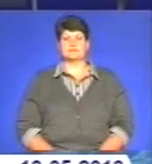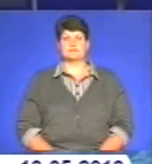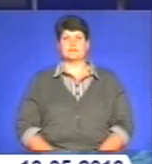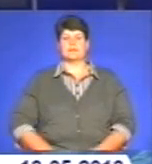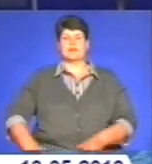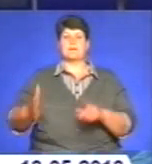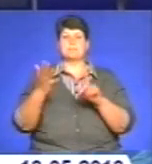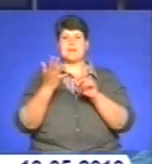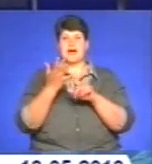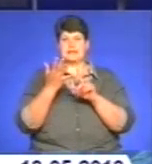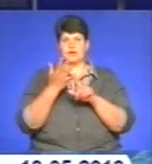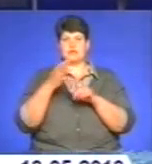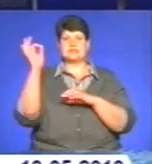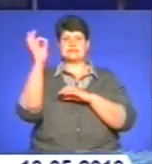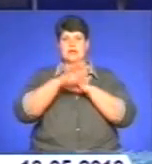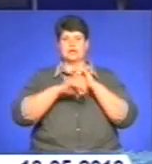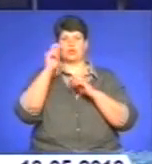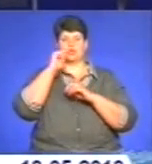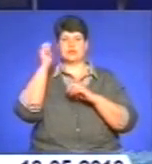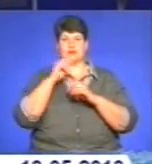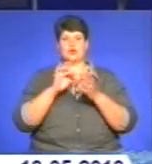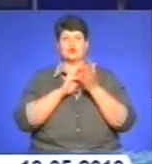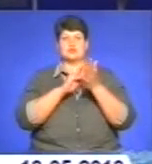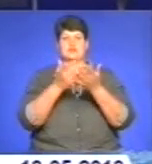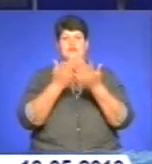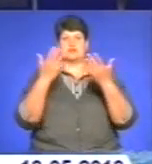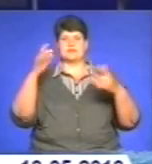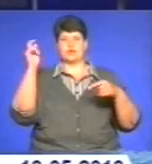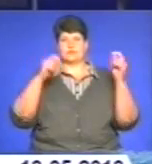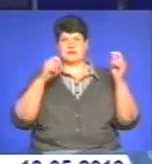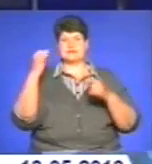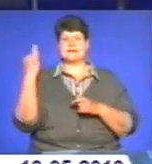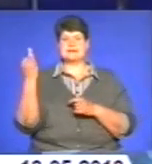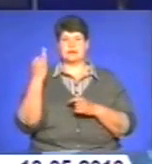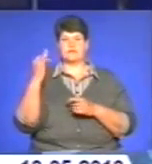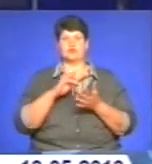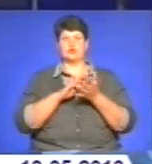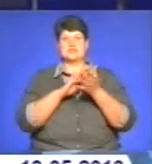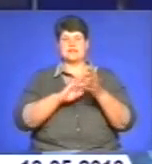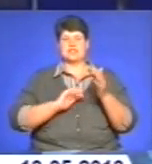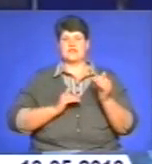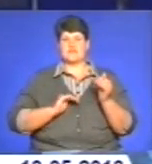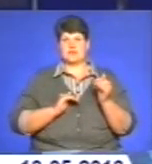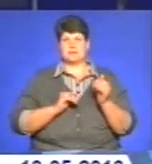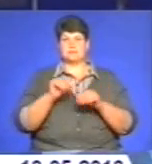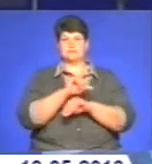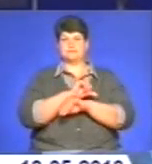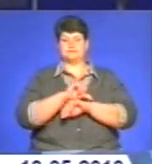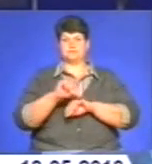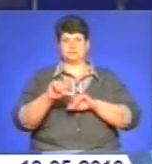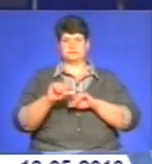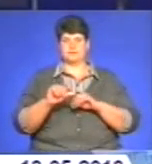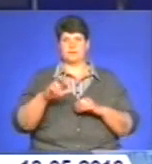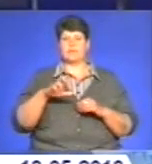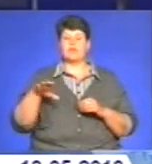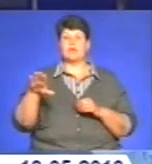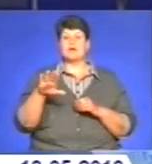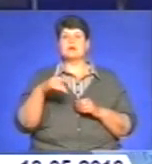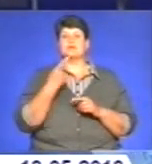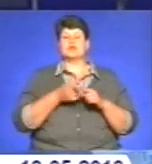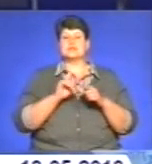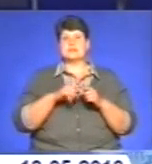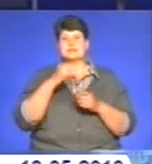5-ю західноукраїнською туристичною виставкою фестивалем зацікавилися туристичні фірми з зарубіжних країн. Про це повідомили